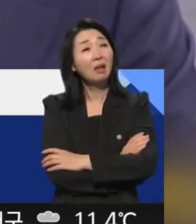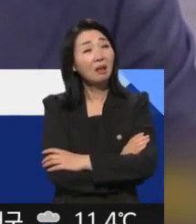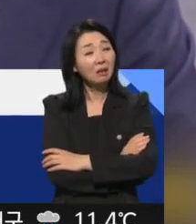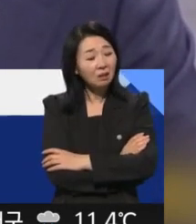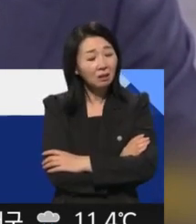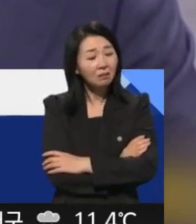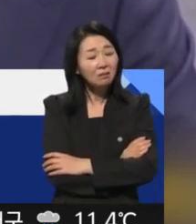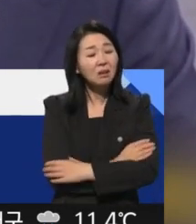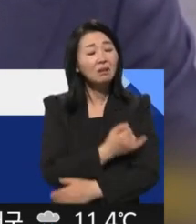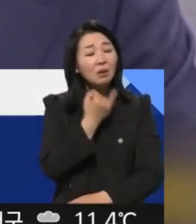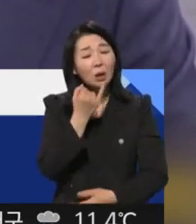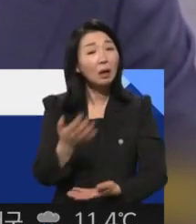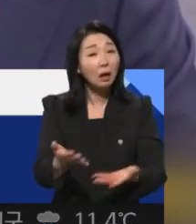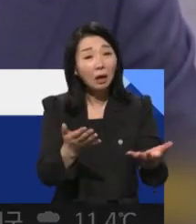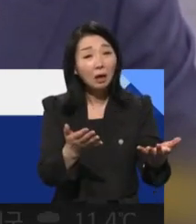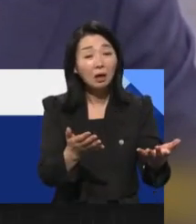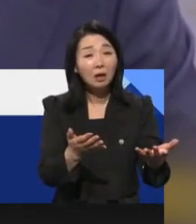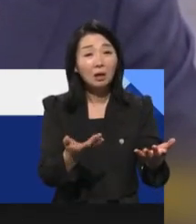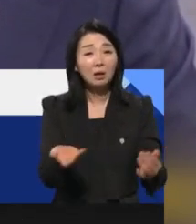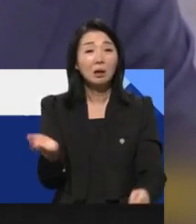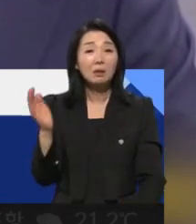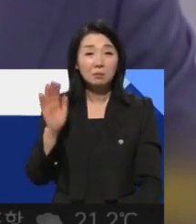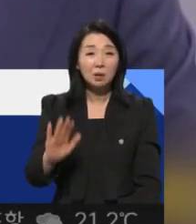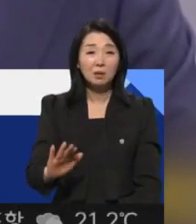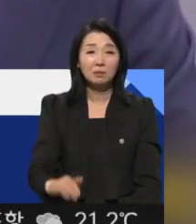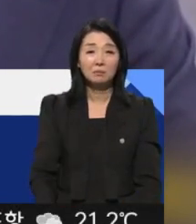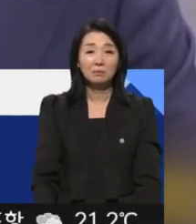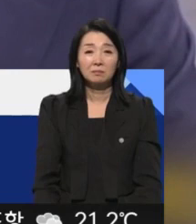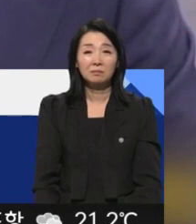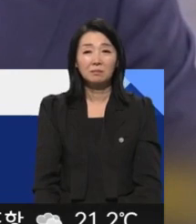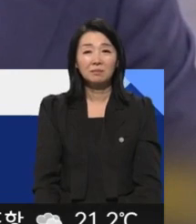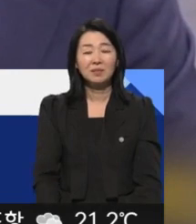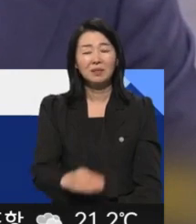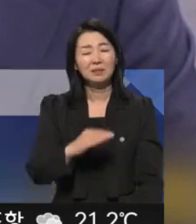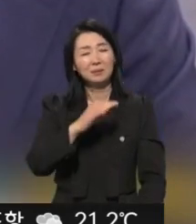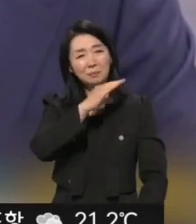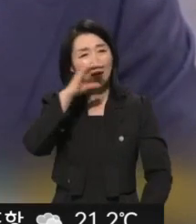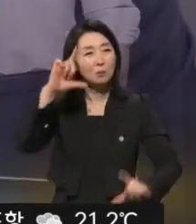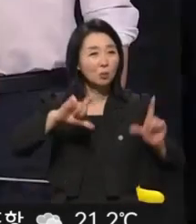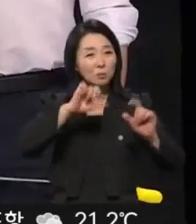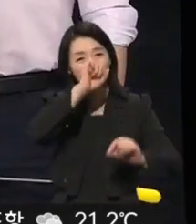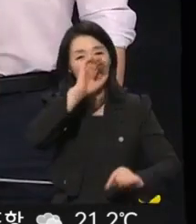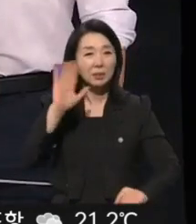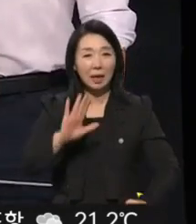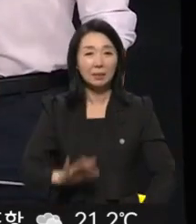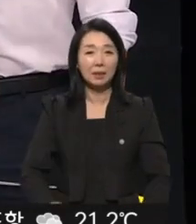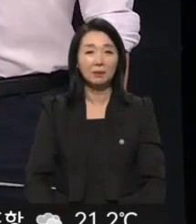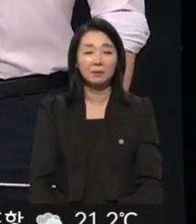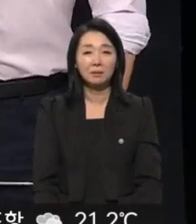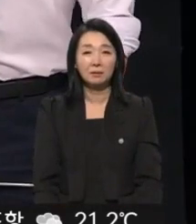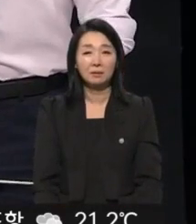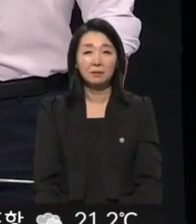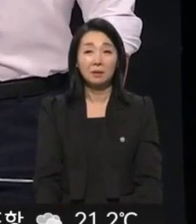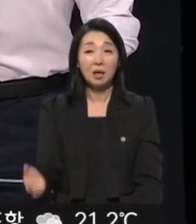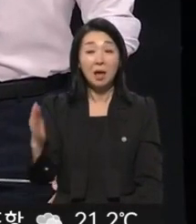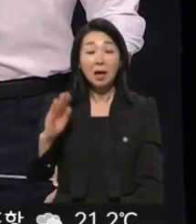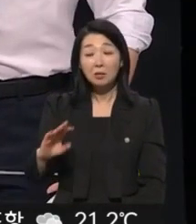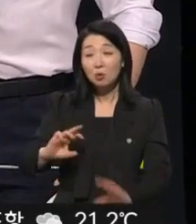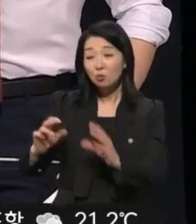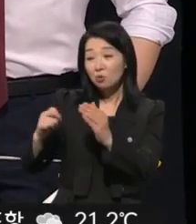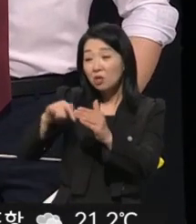뒤에 있었으니까 안 보여서 그렇다 치더라도 그것은 옳지 않고요. 하지만 이 내